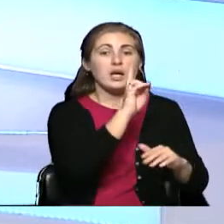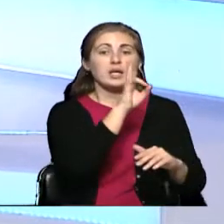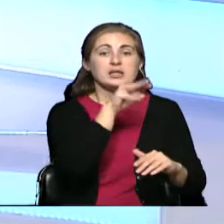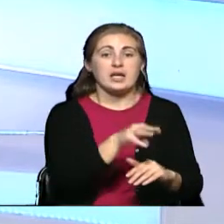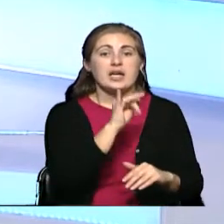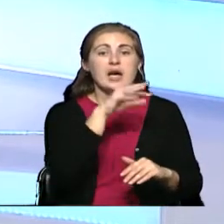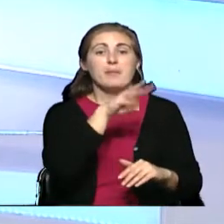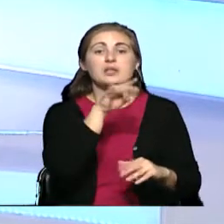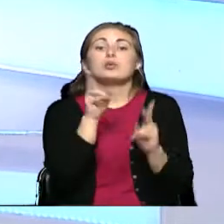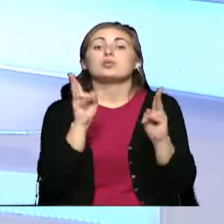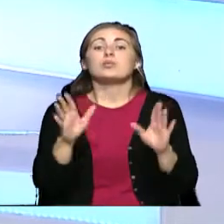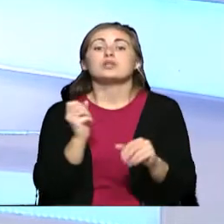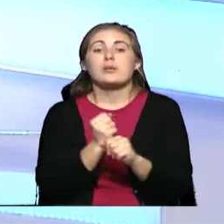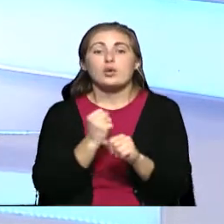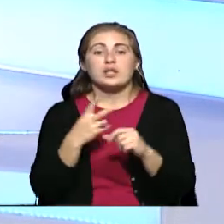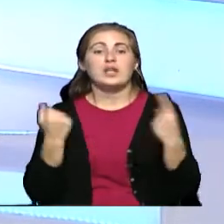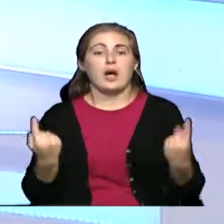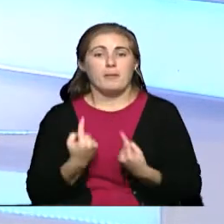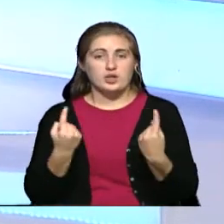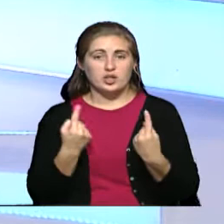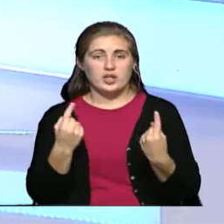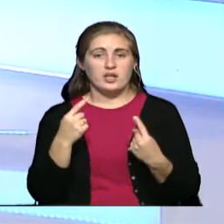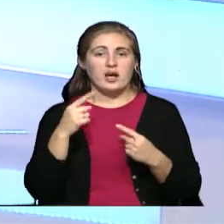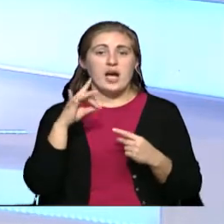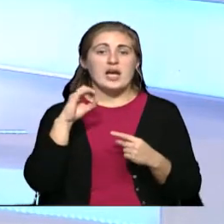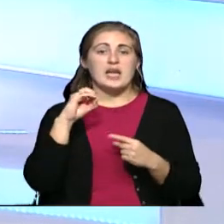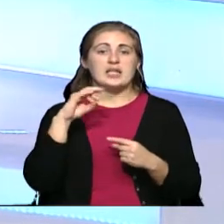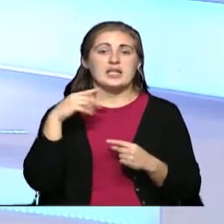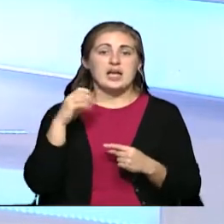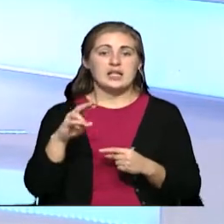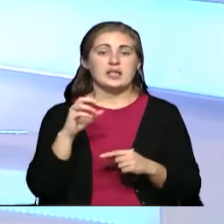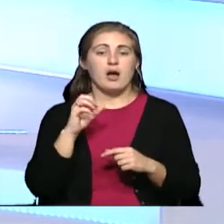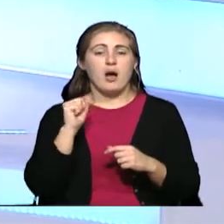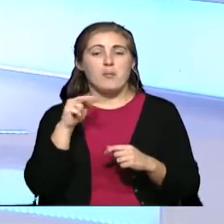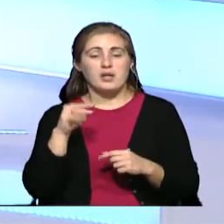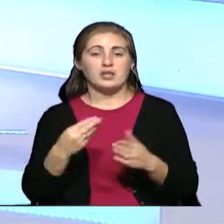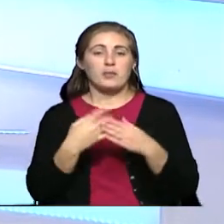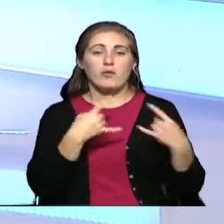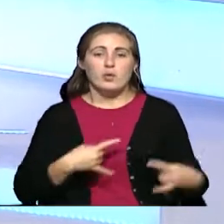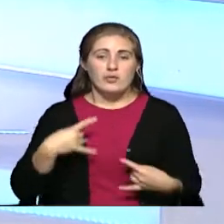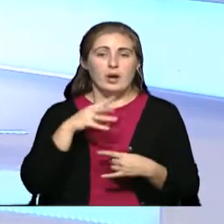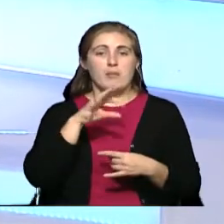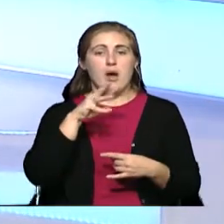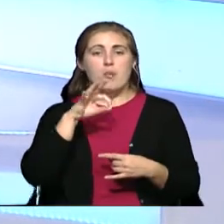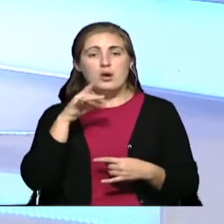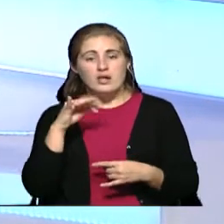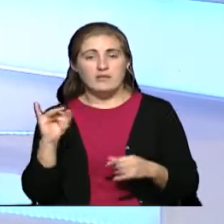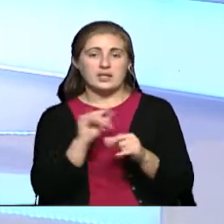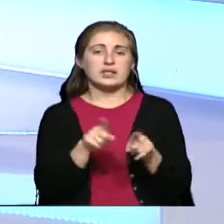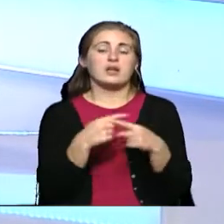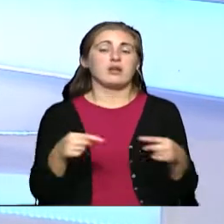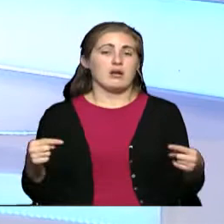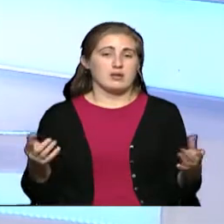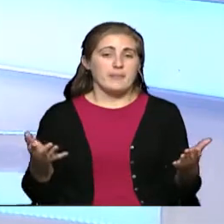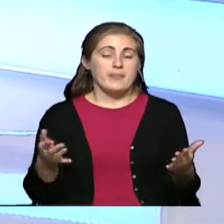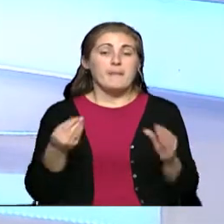то кто будет работать на обычных рентгеновских аппаратах, на флюорографах, на маммографах и так далее? То